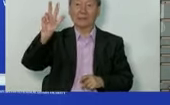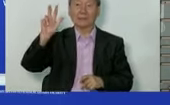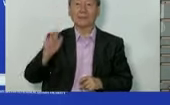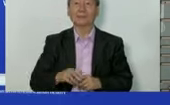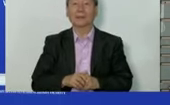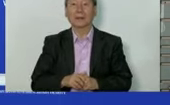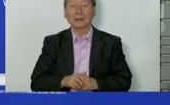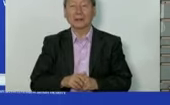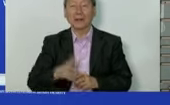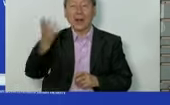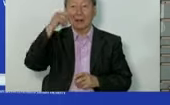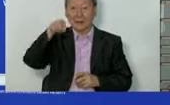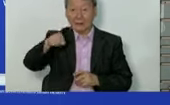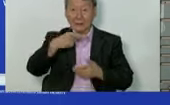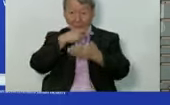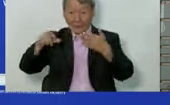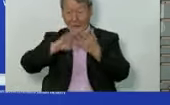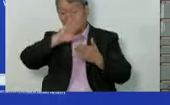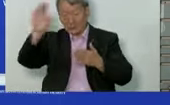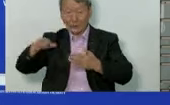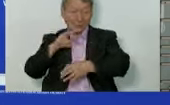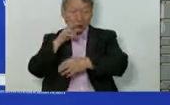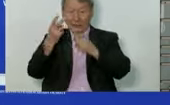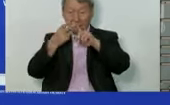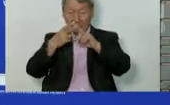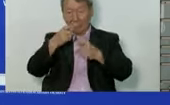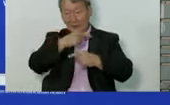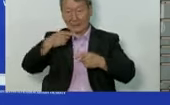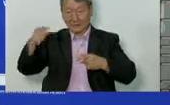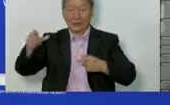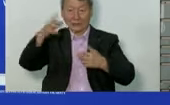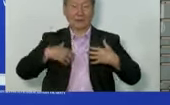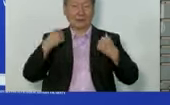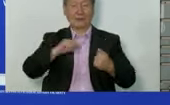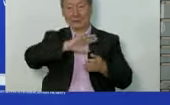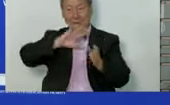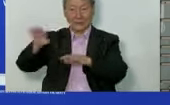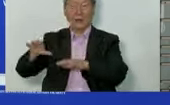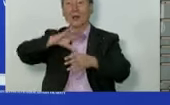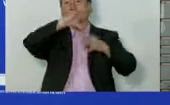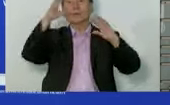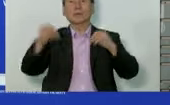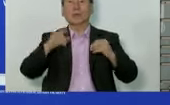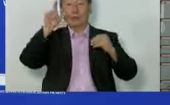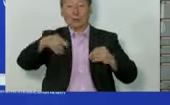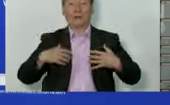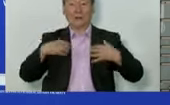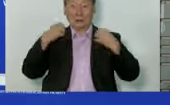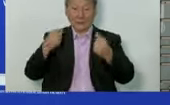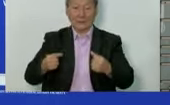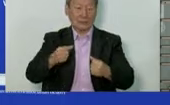3. При выписке результата анализов на коронавирус у всех отрицательный. Всего за